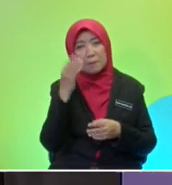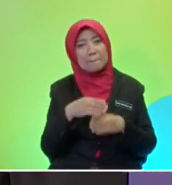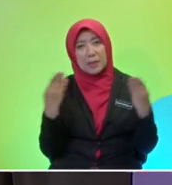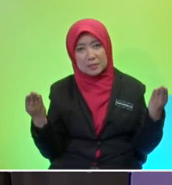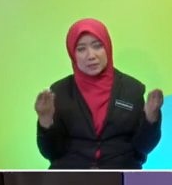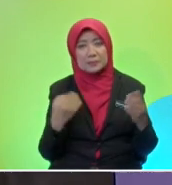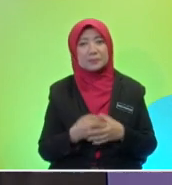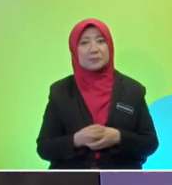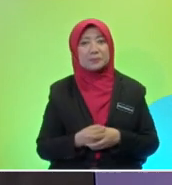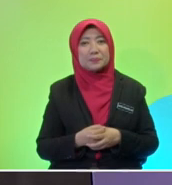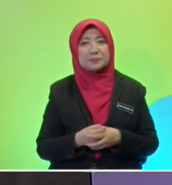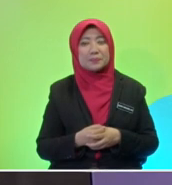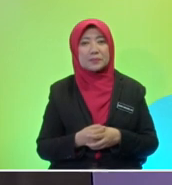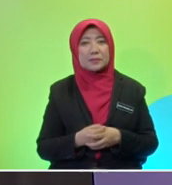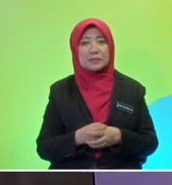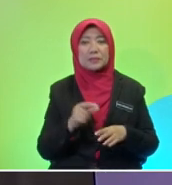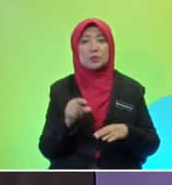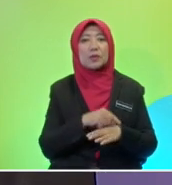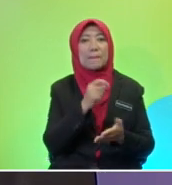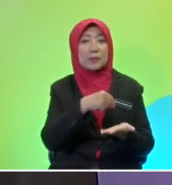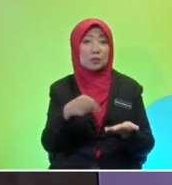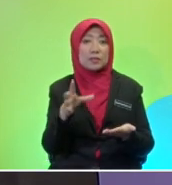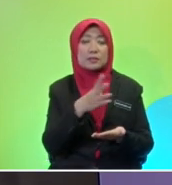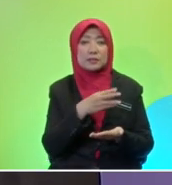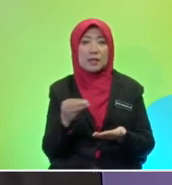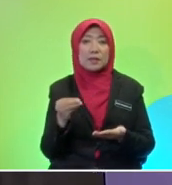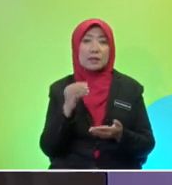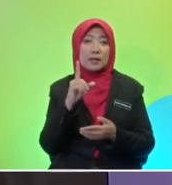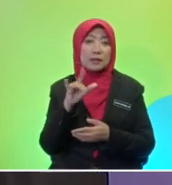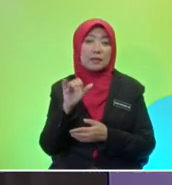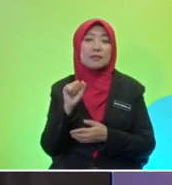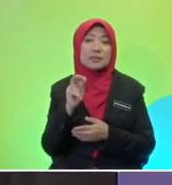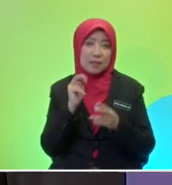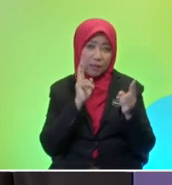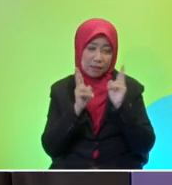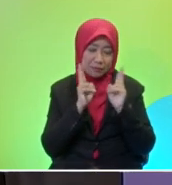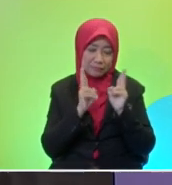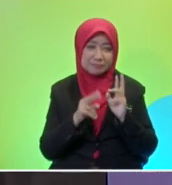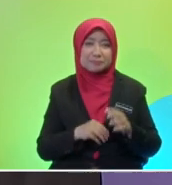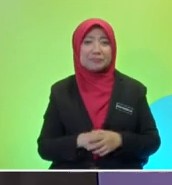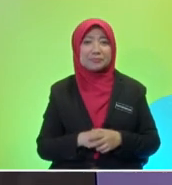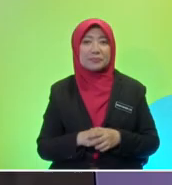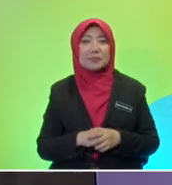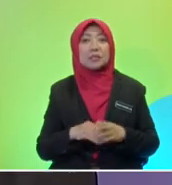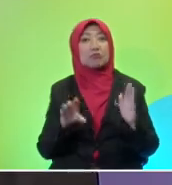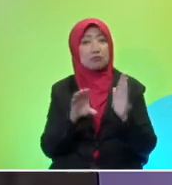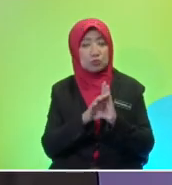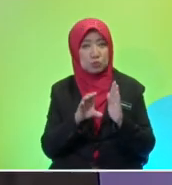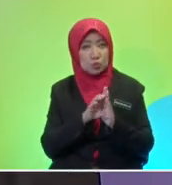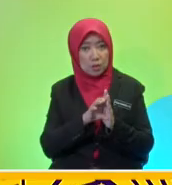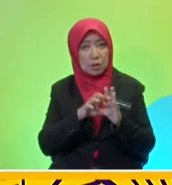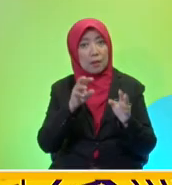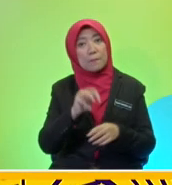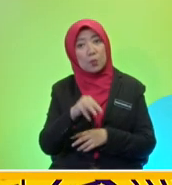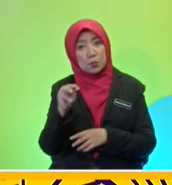oke so di sini kita turun ke kaidah bertulis dan lisan Oke seterusnya Ah ini contoh saya panggil pelajar-pelajar tentang